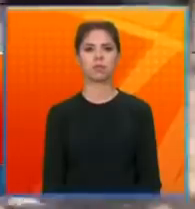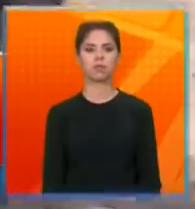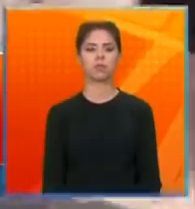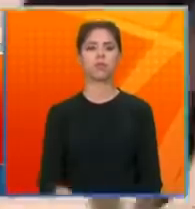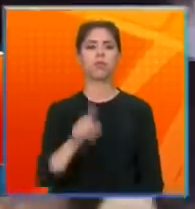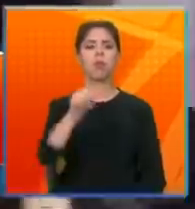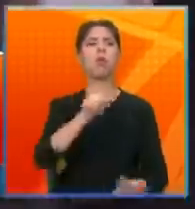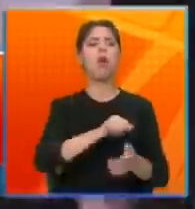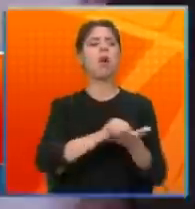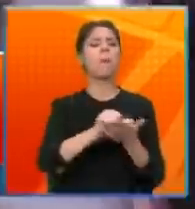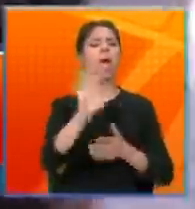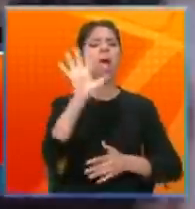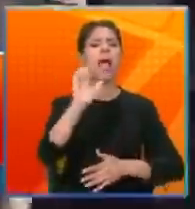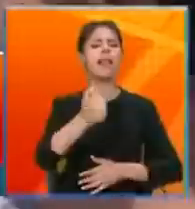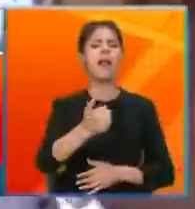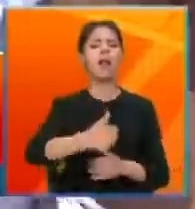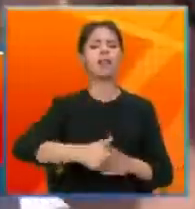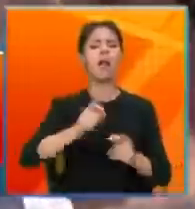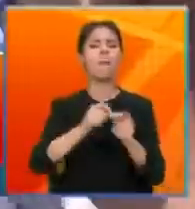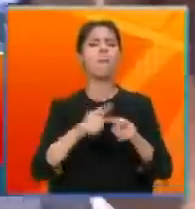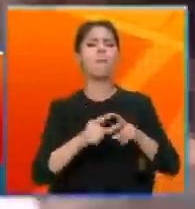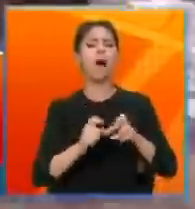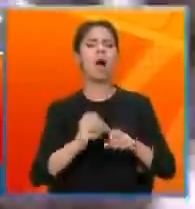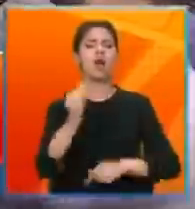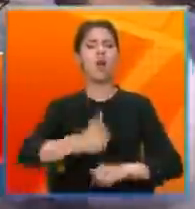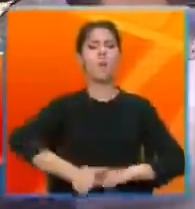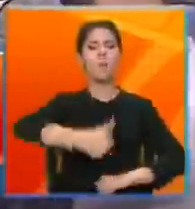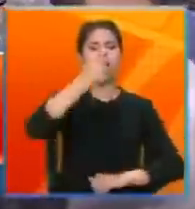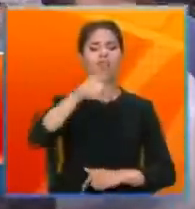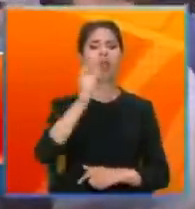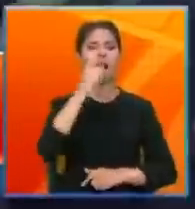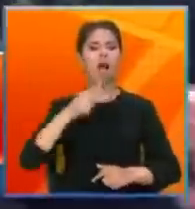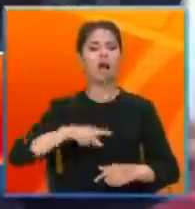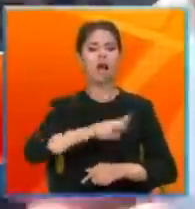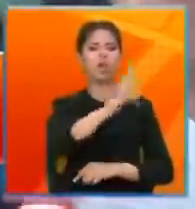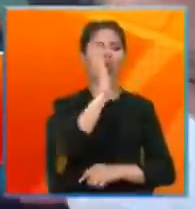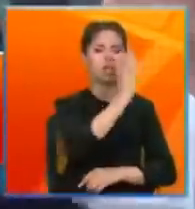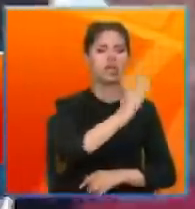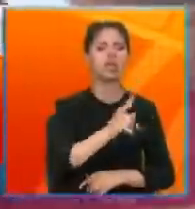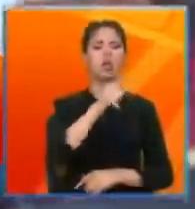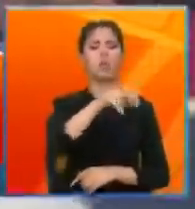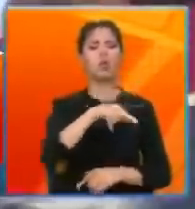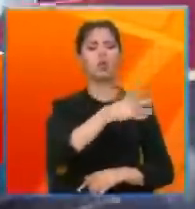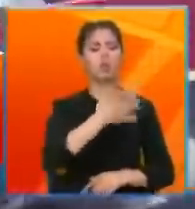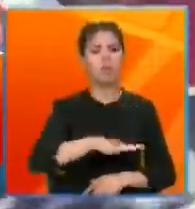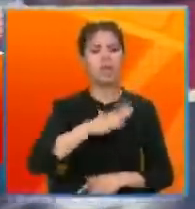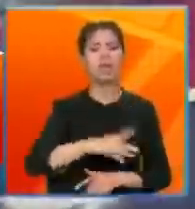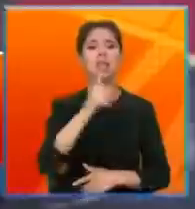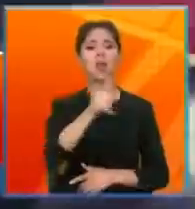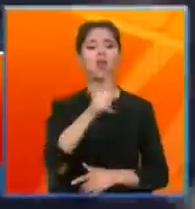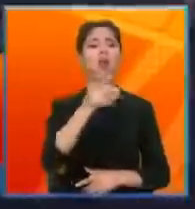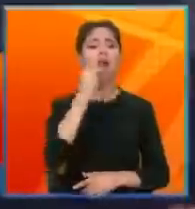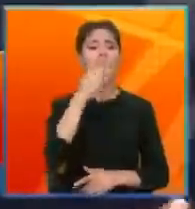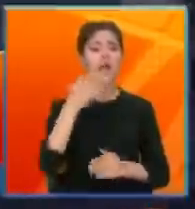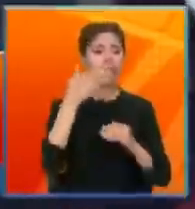Türkiye'nin çeşitli illerinden 56 baro başkanı ve üyeleri Ankara'nın yolunu tutmuş Anıtkabir'e yürümek istemişti. Ankara girişinde